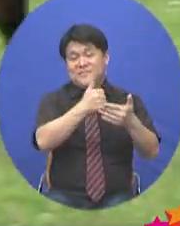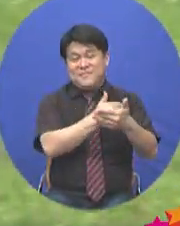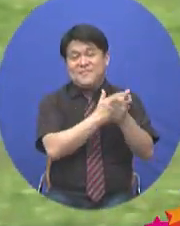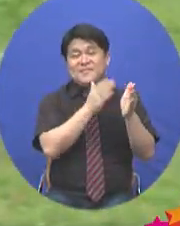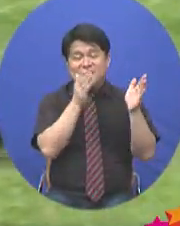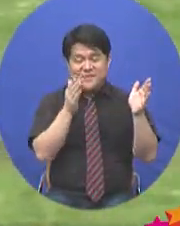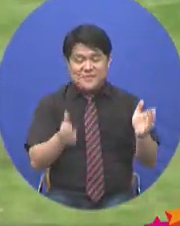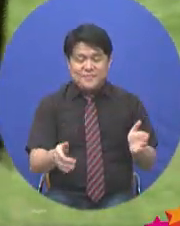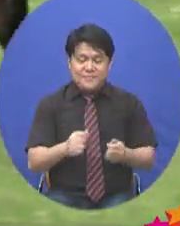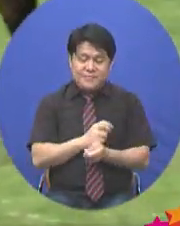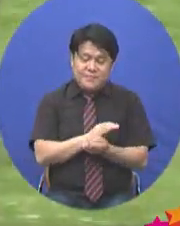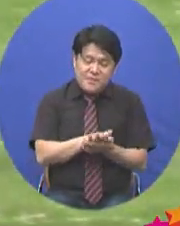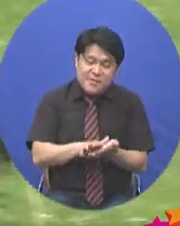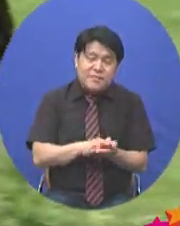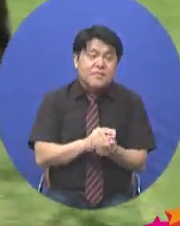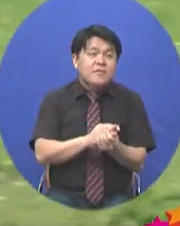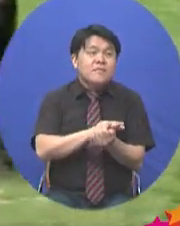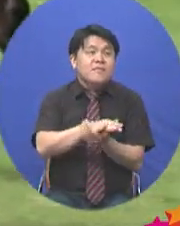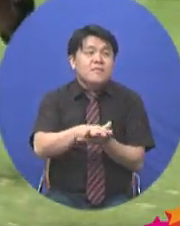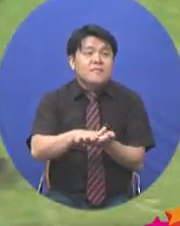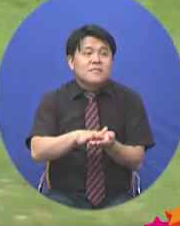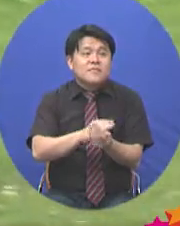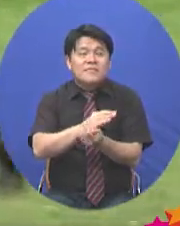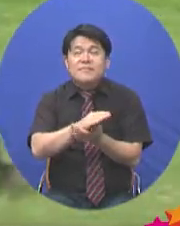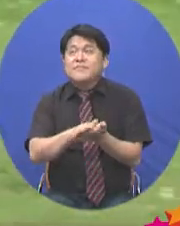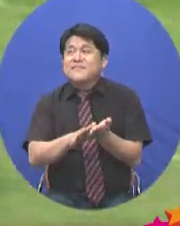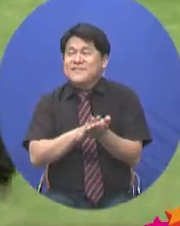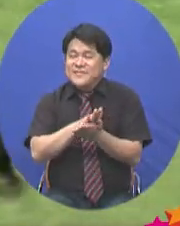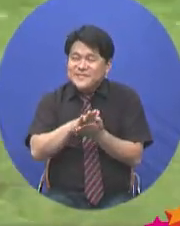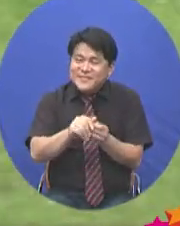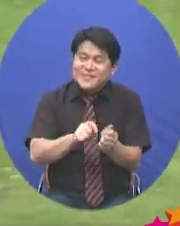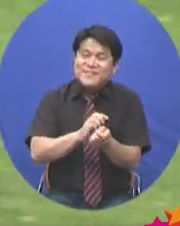밤이면 사랑방에 새끼